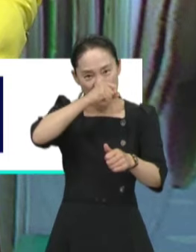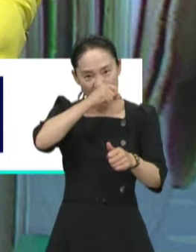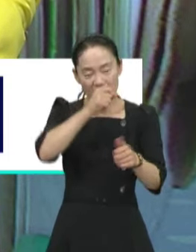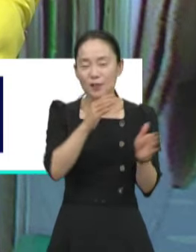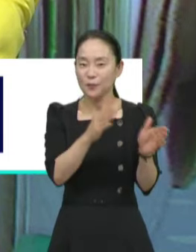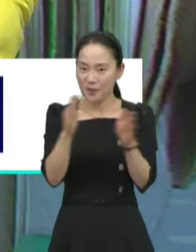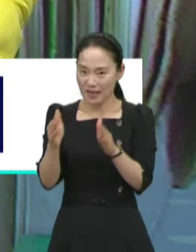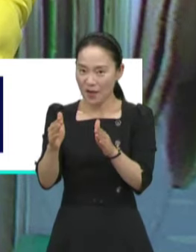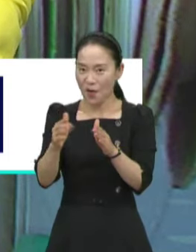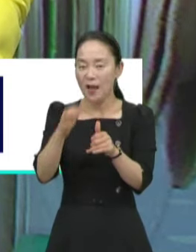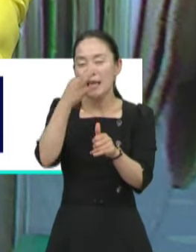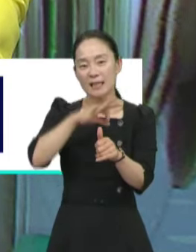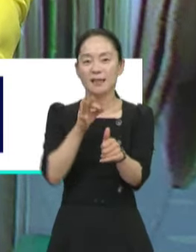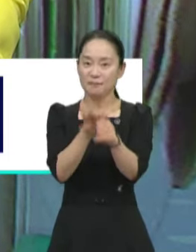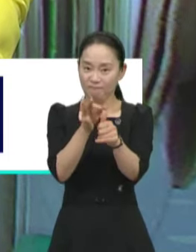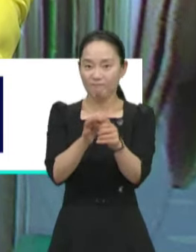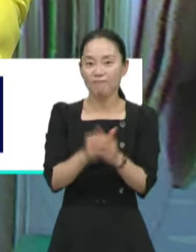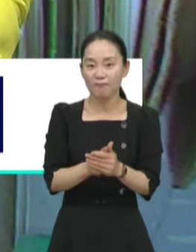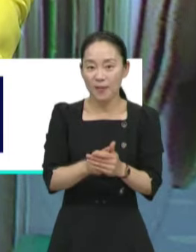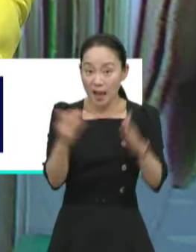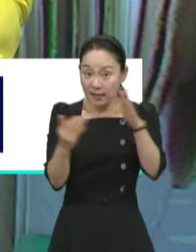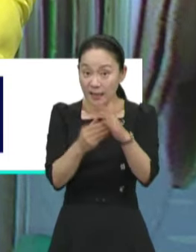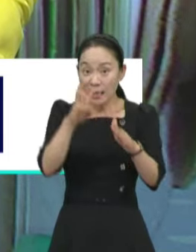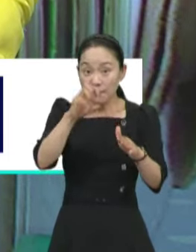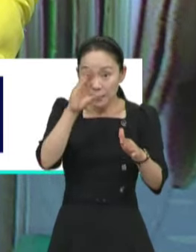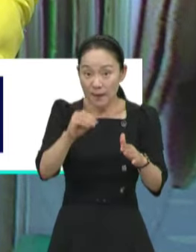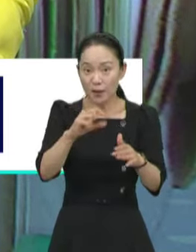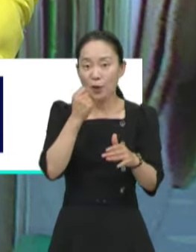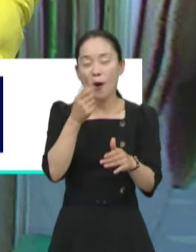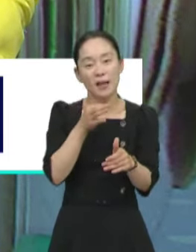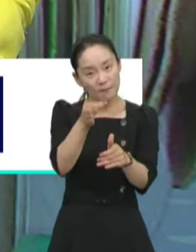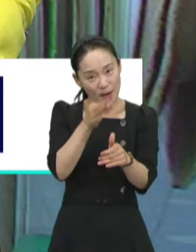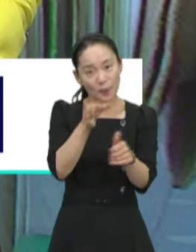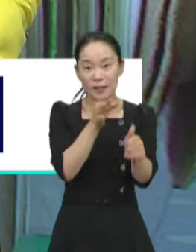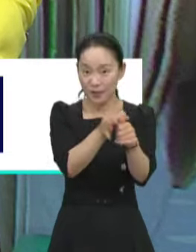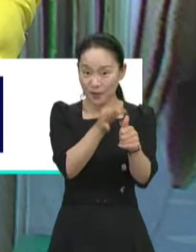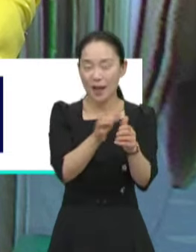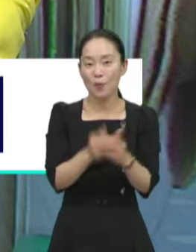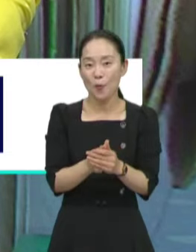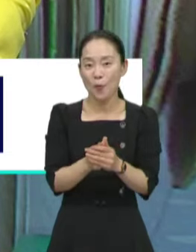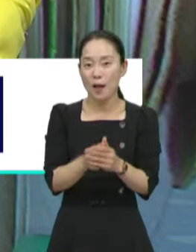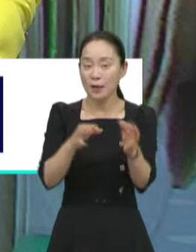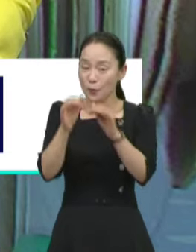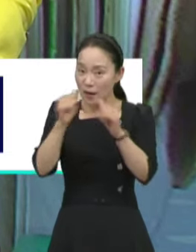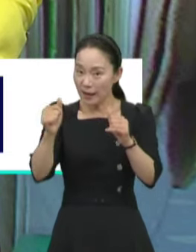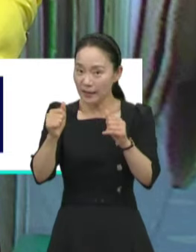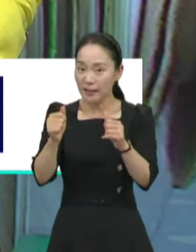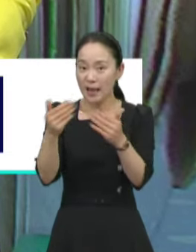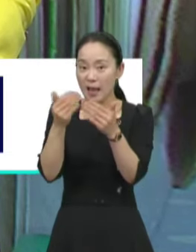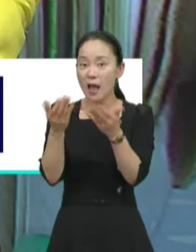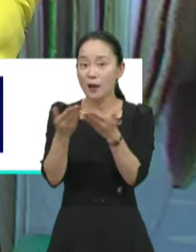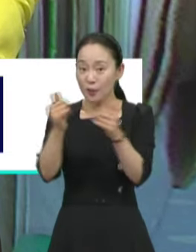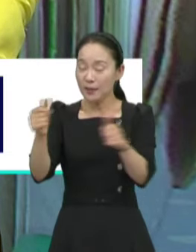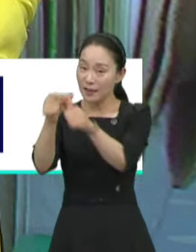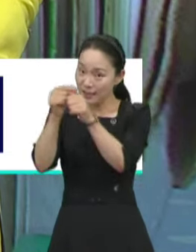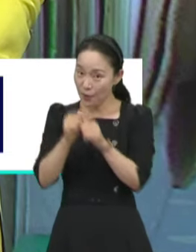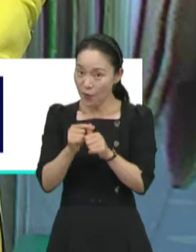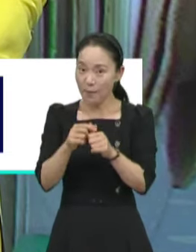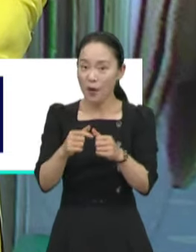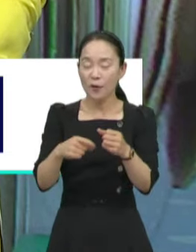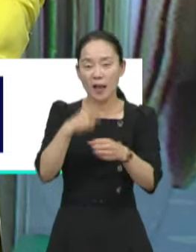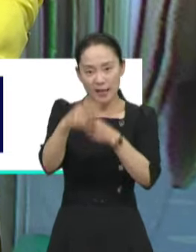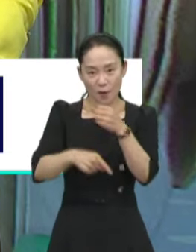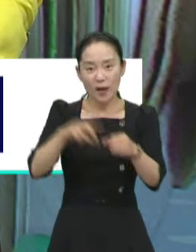신설해 이자를 지원합니다. 최대 30만 원의 월 임대료 지원과 더불어 소상공인이 근로자를 새로 채용하면